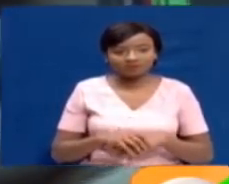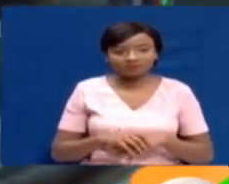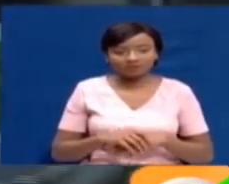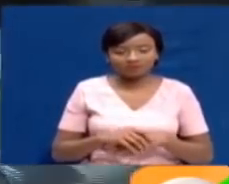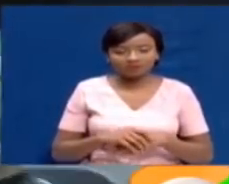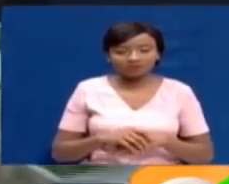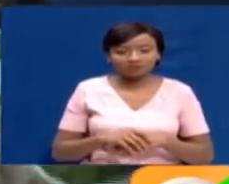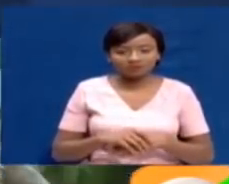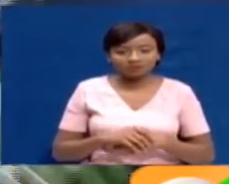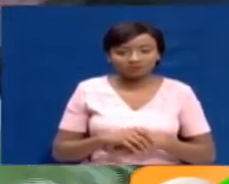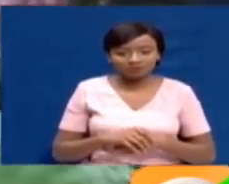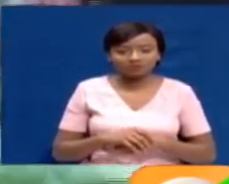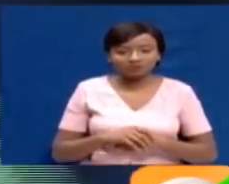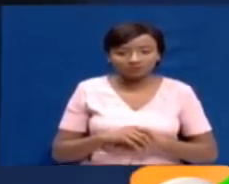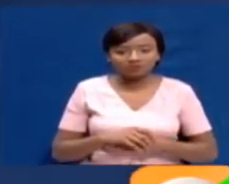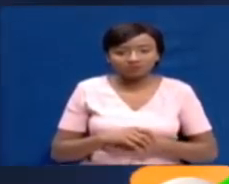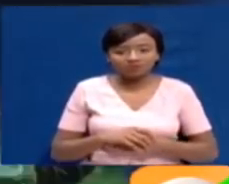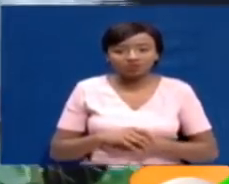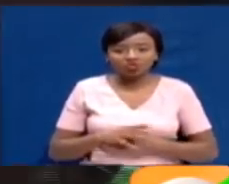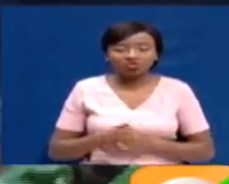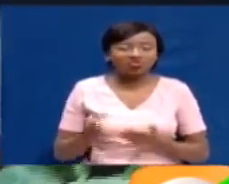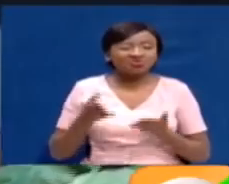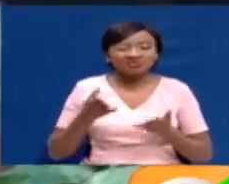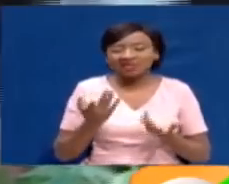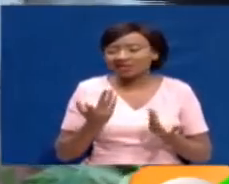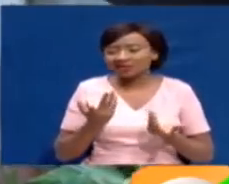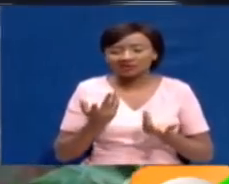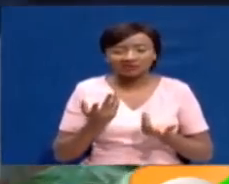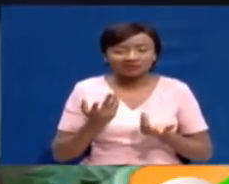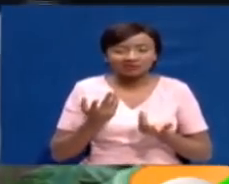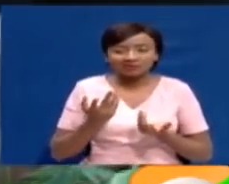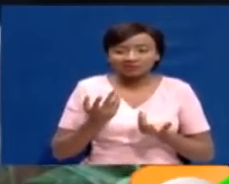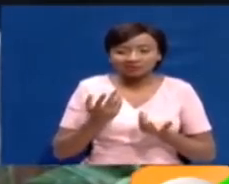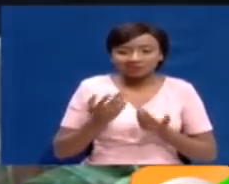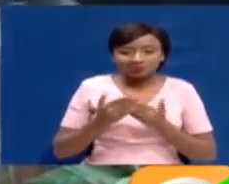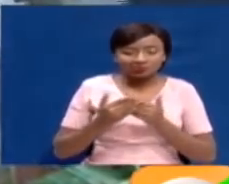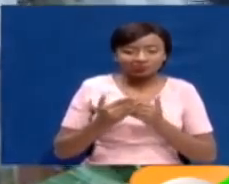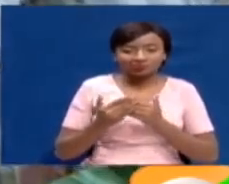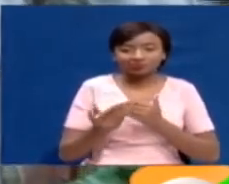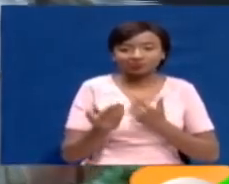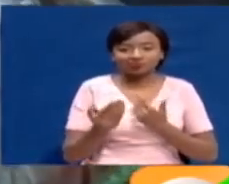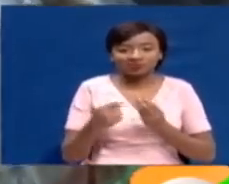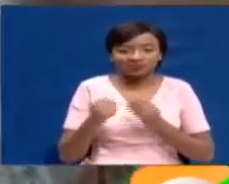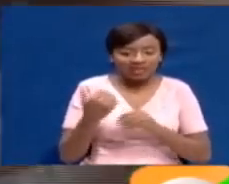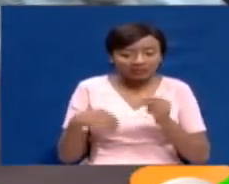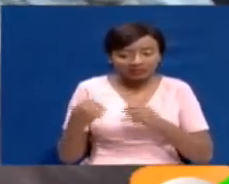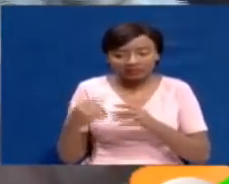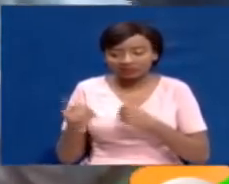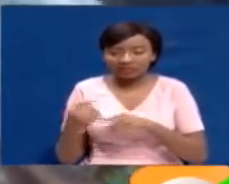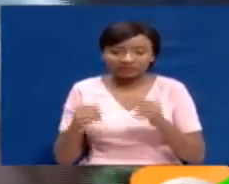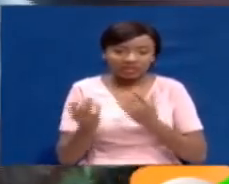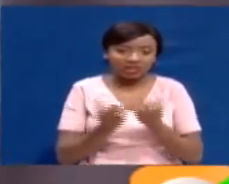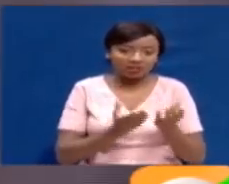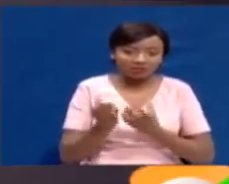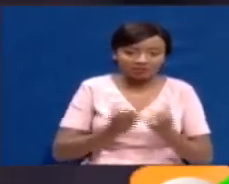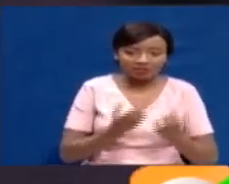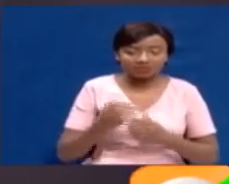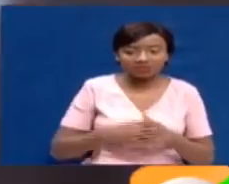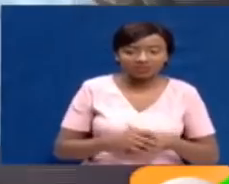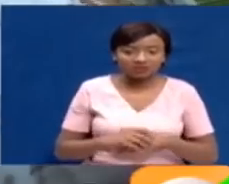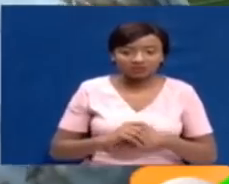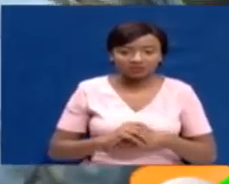na nusu huwa nimeanza kuja. Kwa hivyo saa 12 huwa nimeingia hapa already. Sasa huwa na